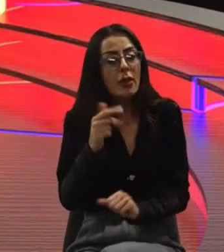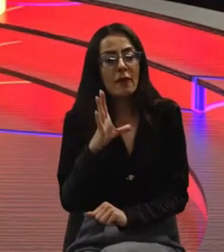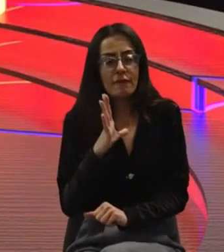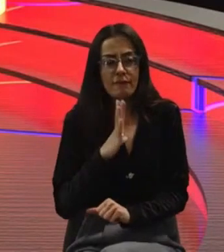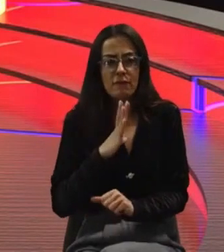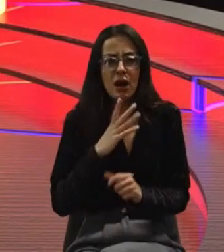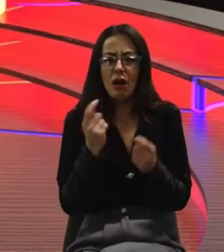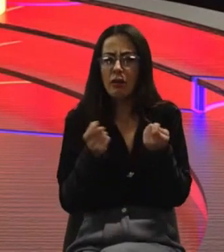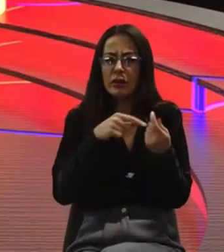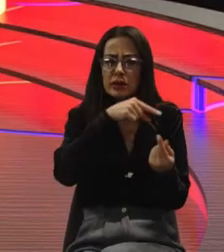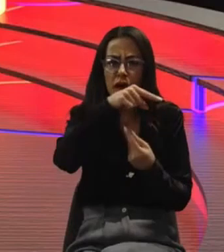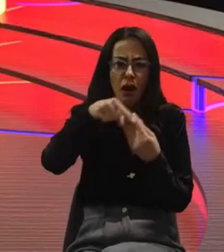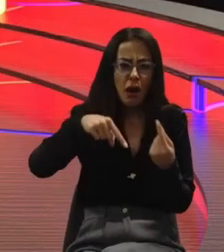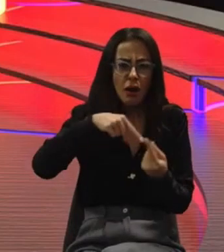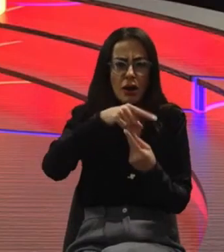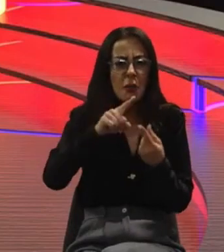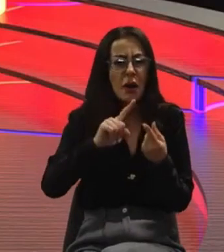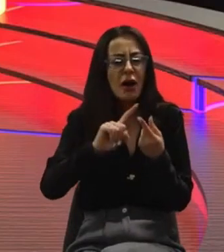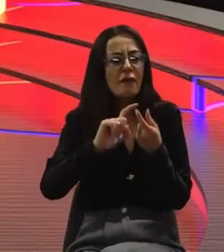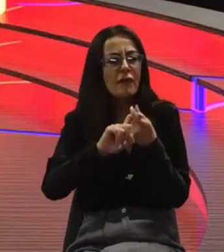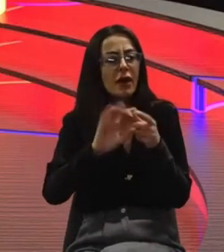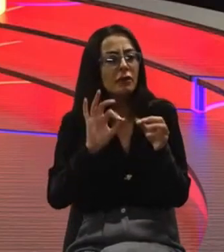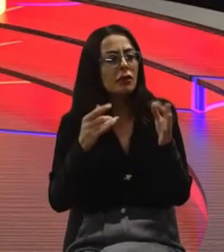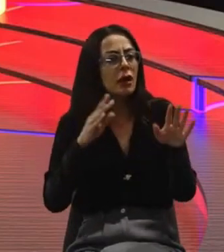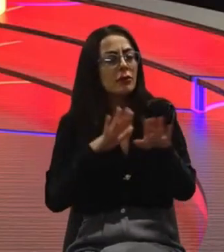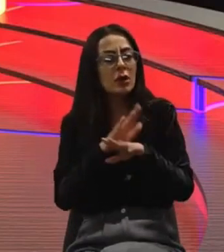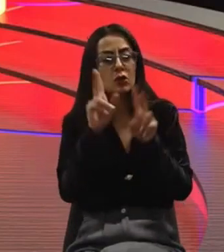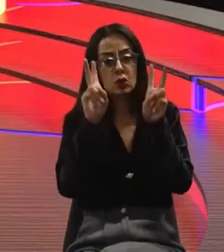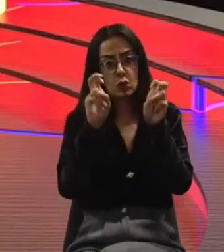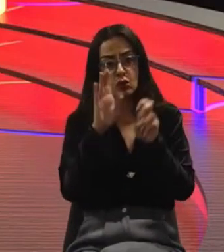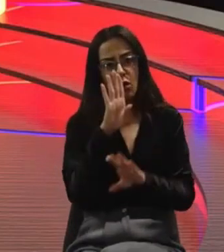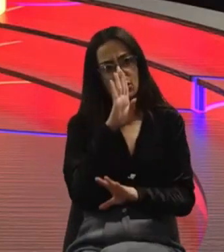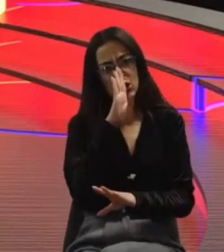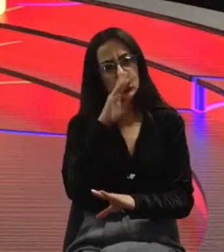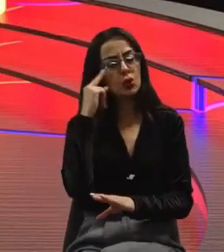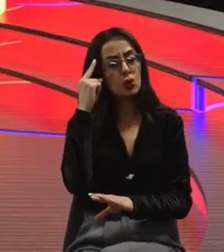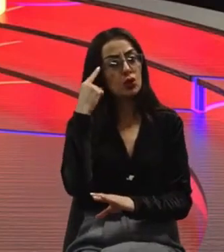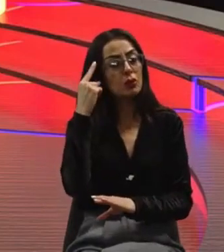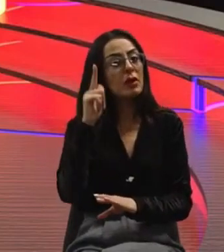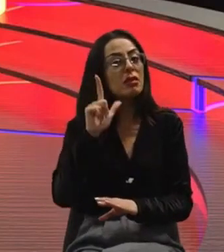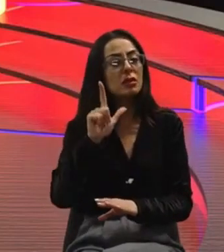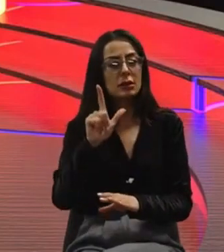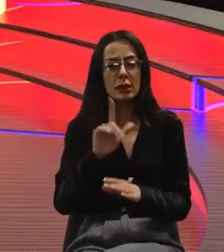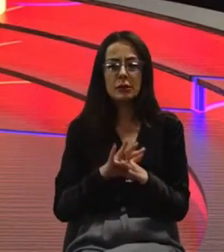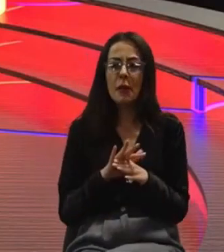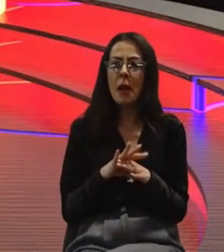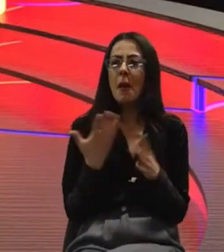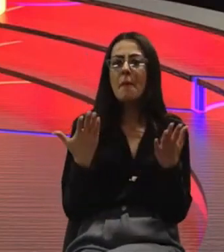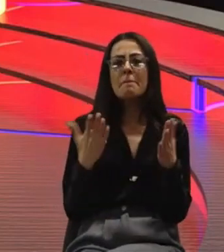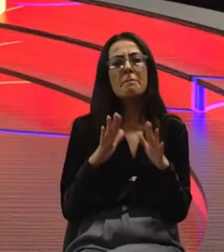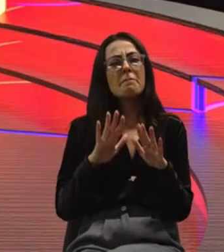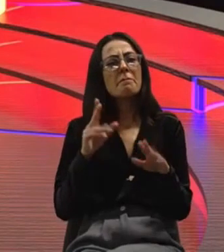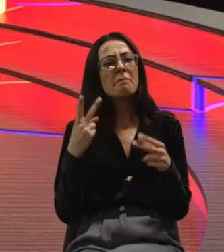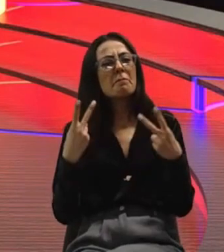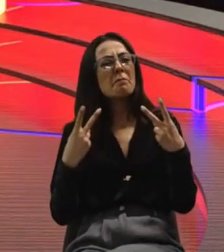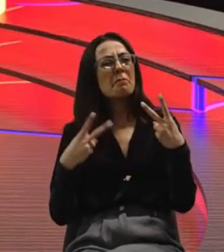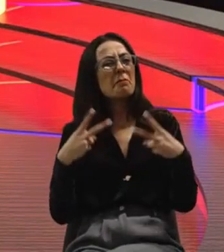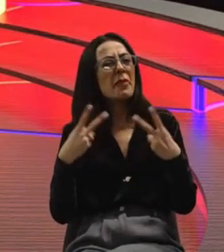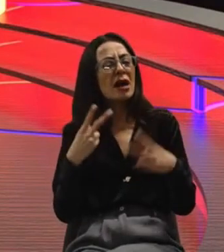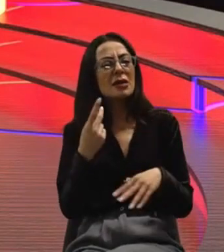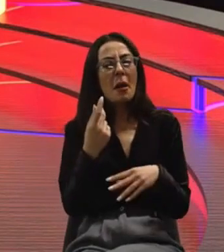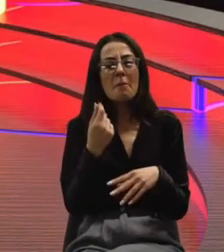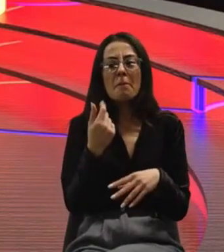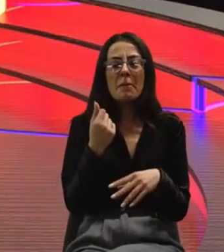ne yapacağız konusunu o aşamada Bence ciddi düşünün bazen maddi zorluktan bazen acelecilikten